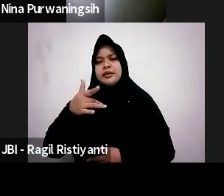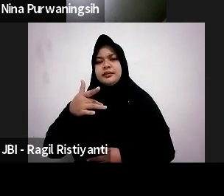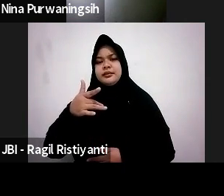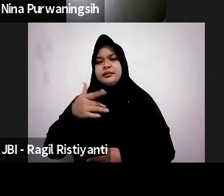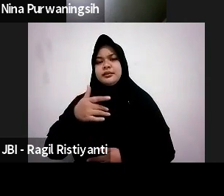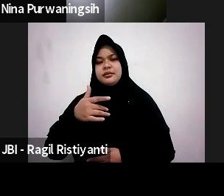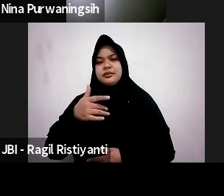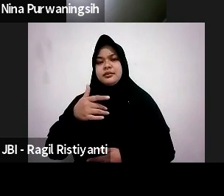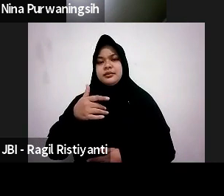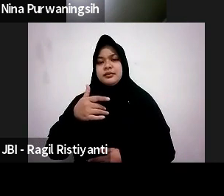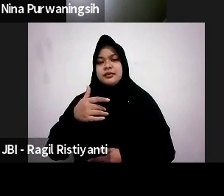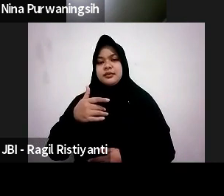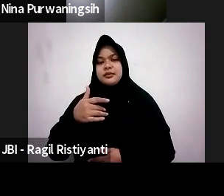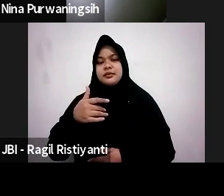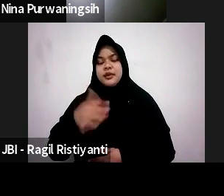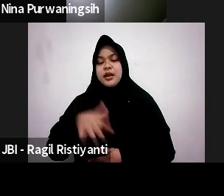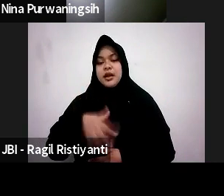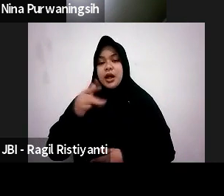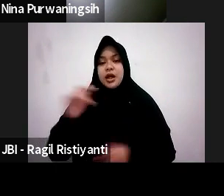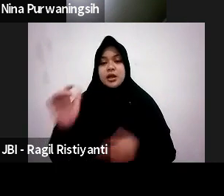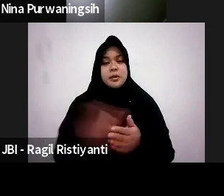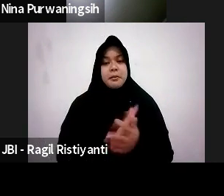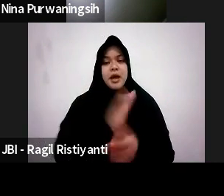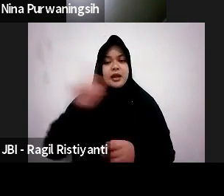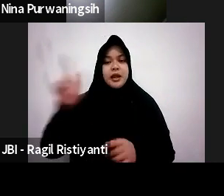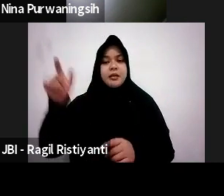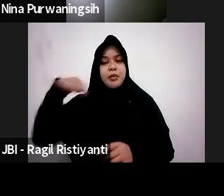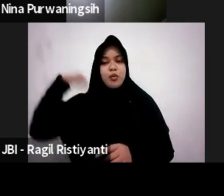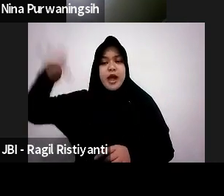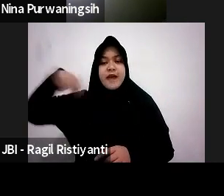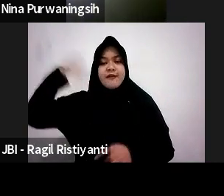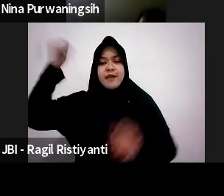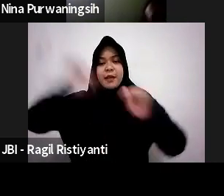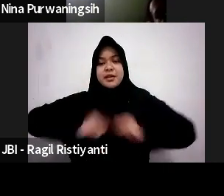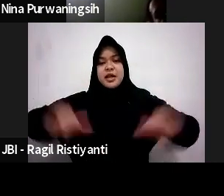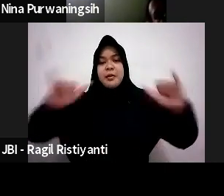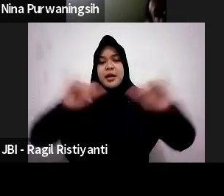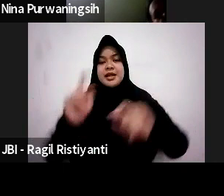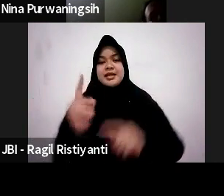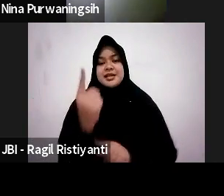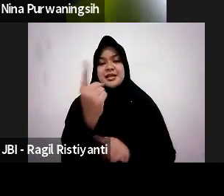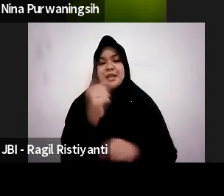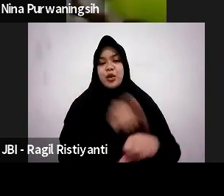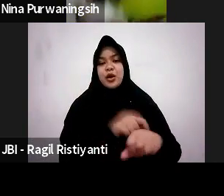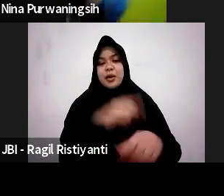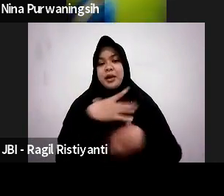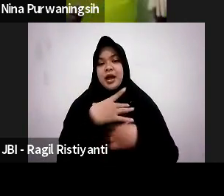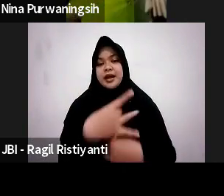komputer kesempatan ini pemutaran film Bersama ini satu momentum yang sangat menarik